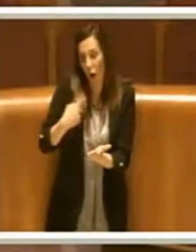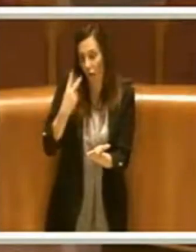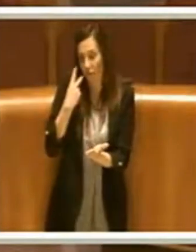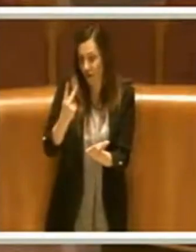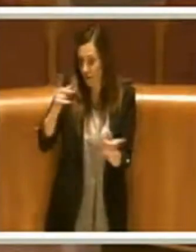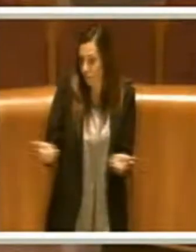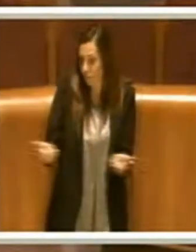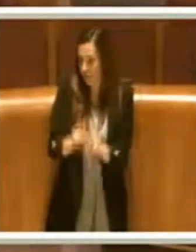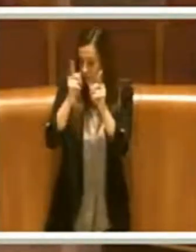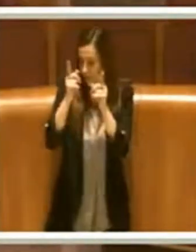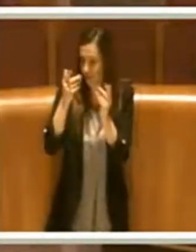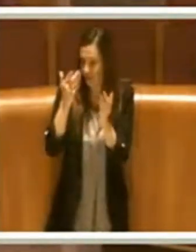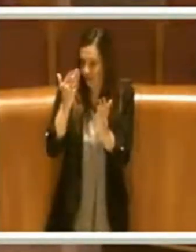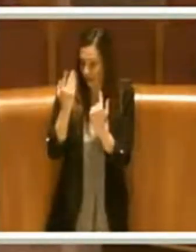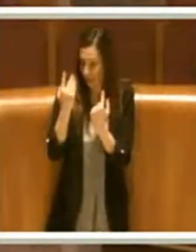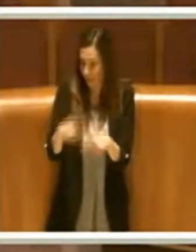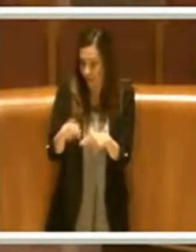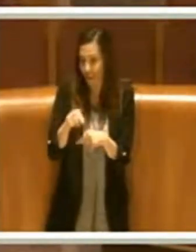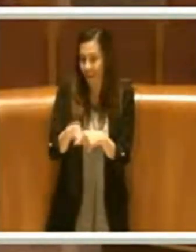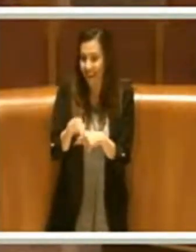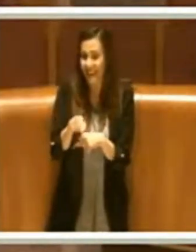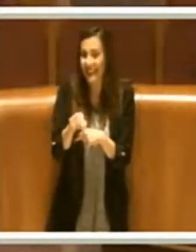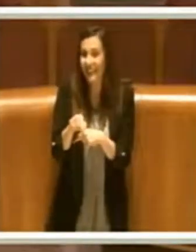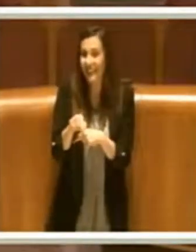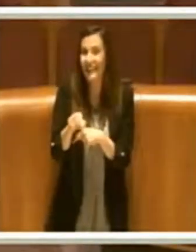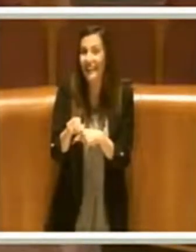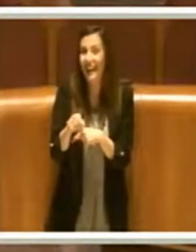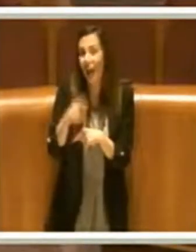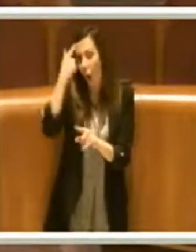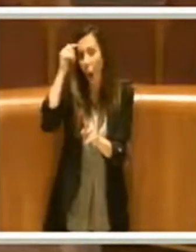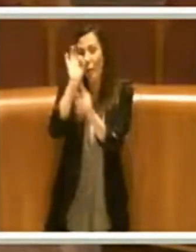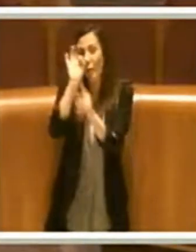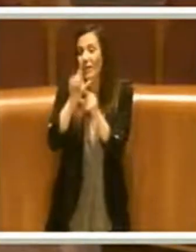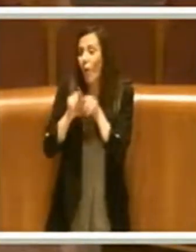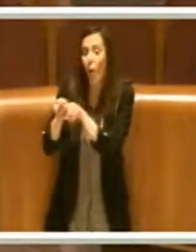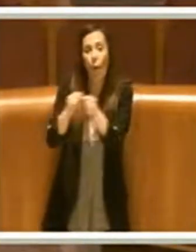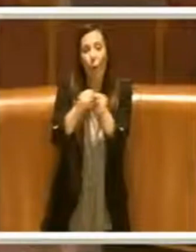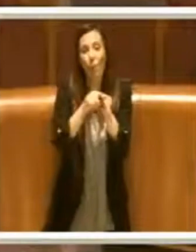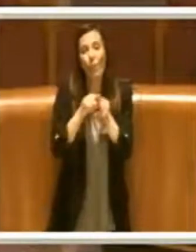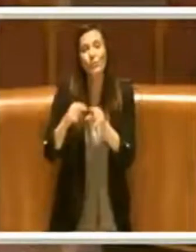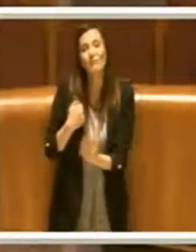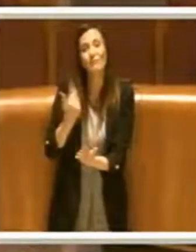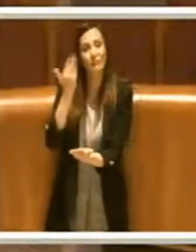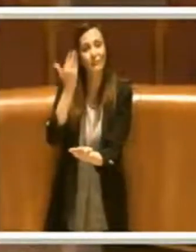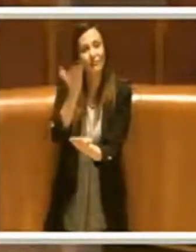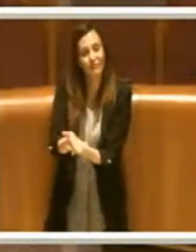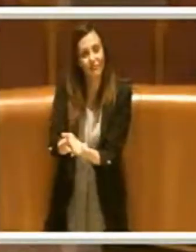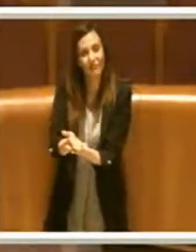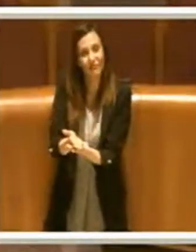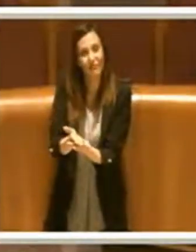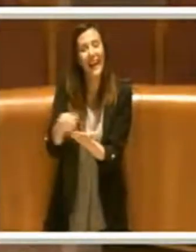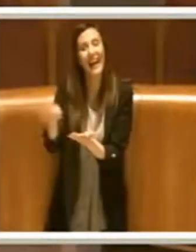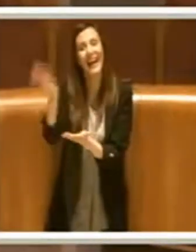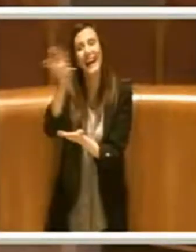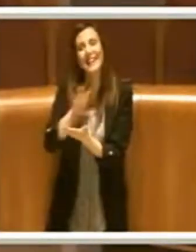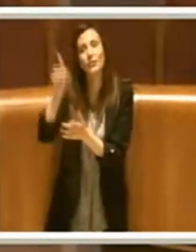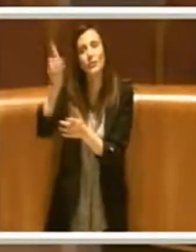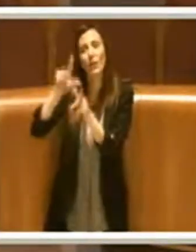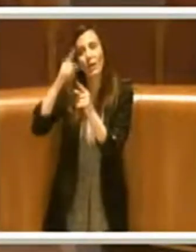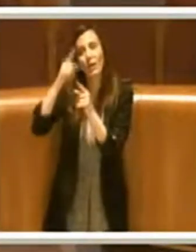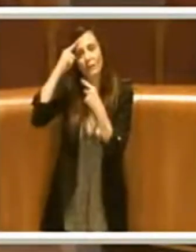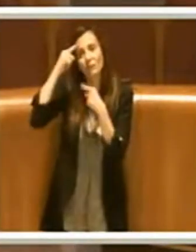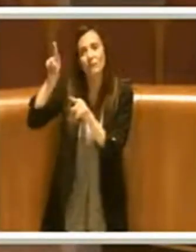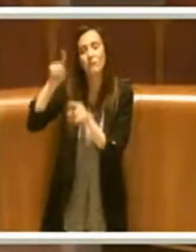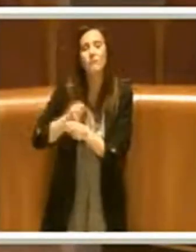presentato lo stesso per lo stesso fine, è la richiesta che la Regione si faccia carico